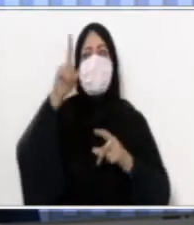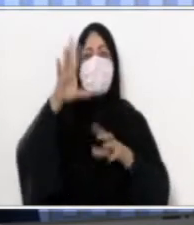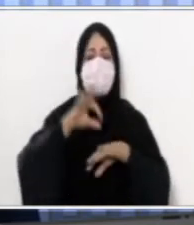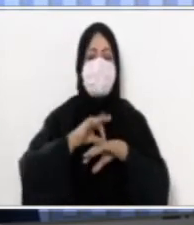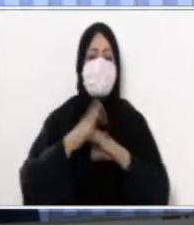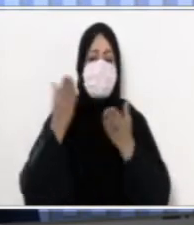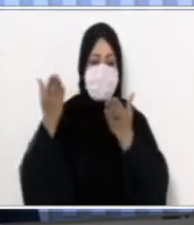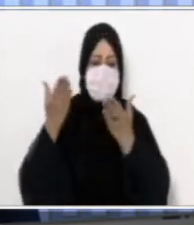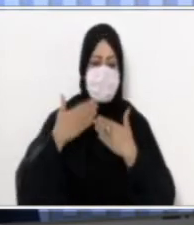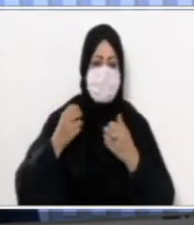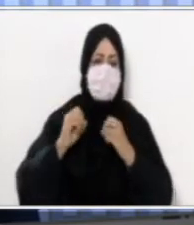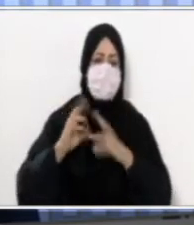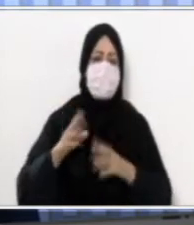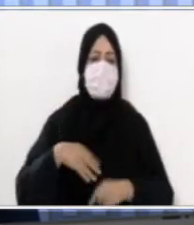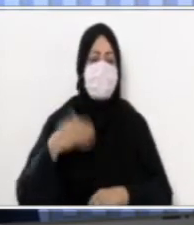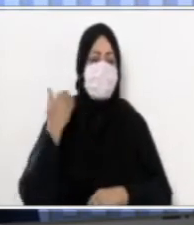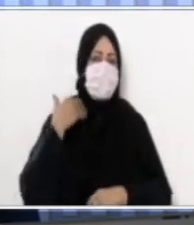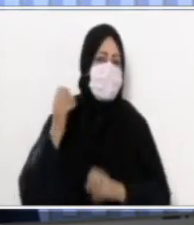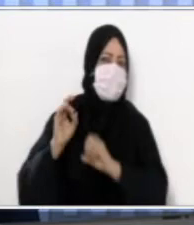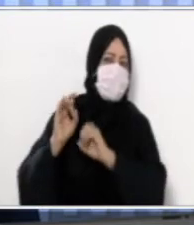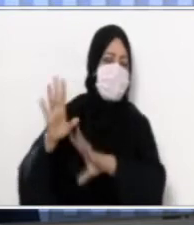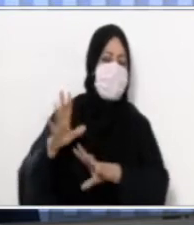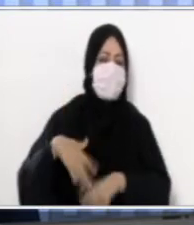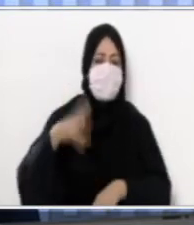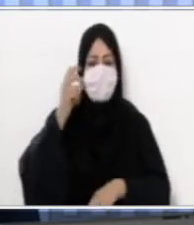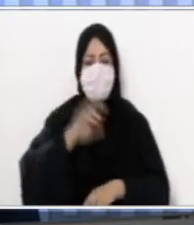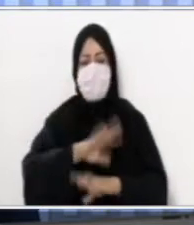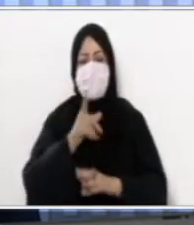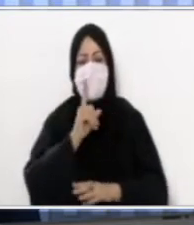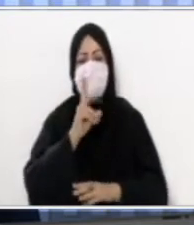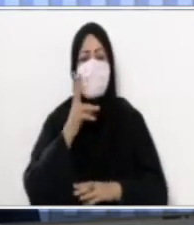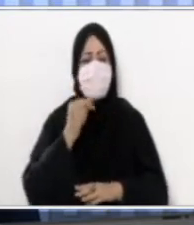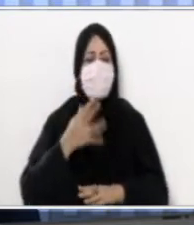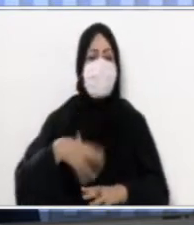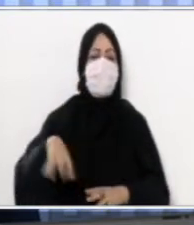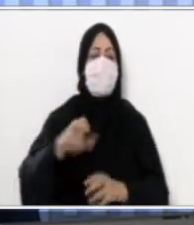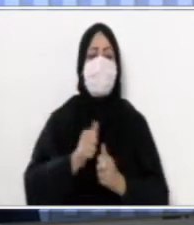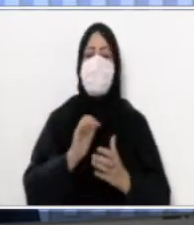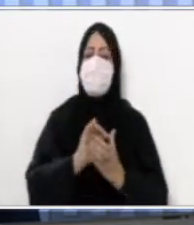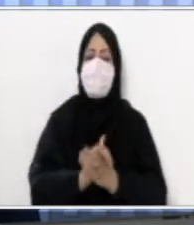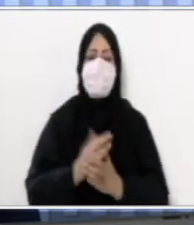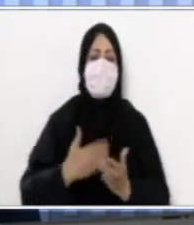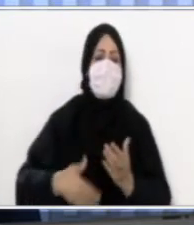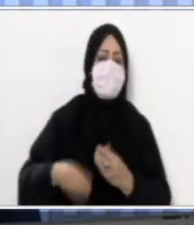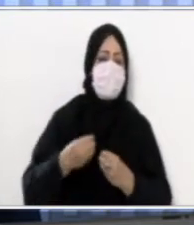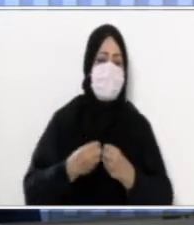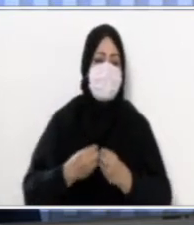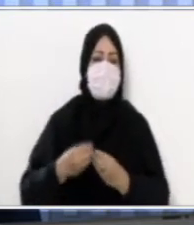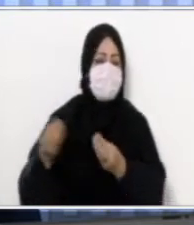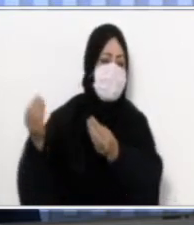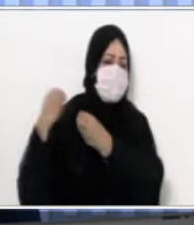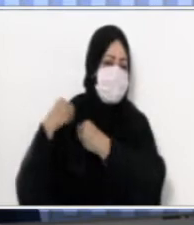آبائنا وأمهاتنا وأحبابنا وكل من أوصانا، أن يعتق رقابنا جميعا من النار،